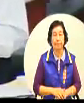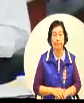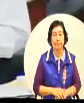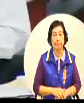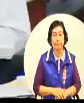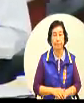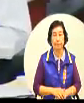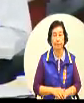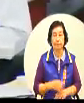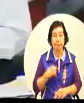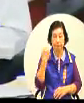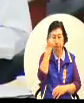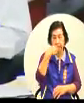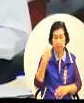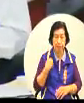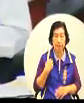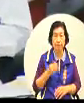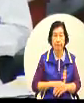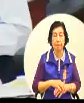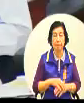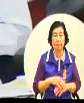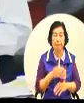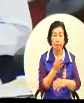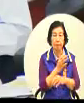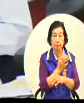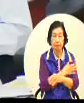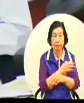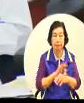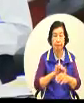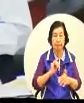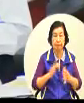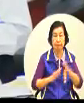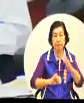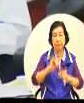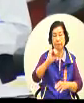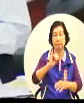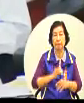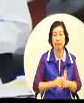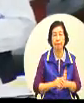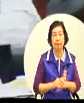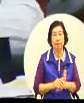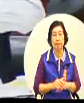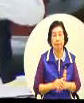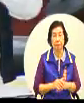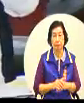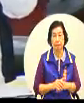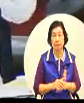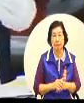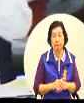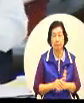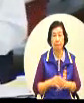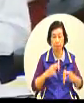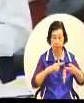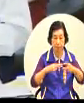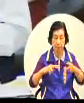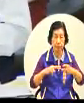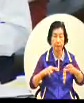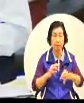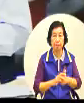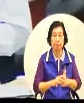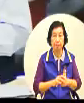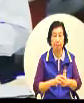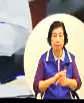我认识的陈启市长，这个是市长自我介绍的一个资